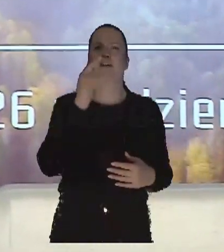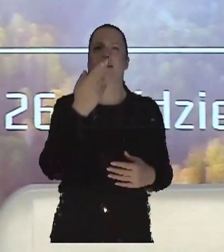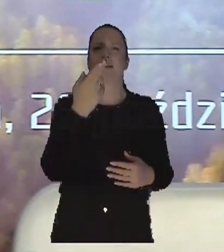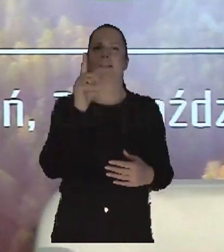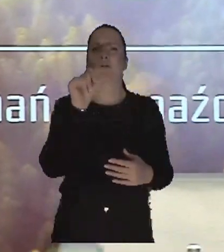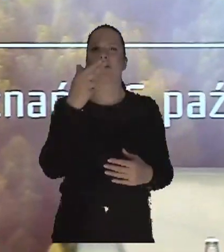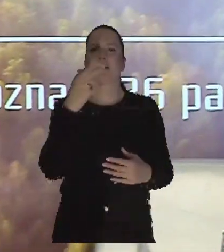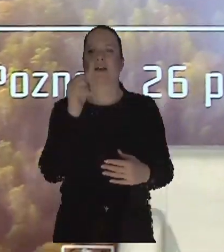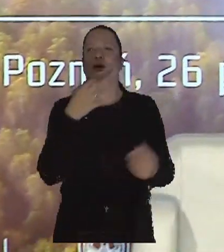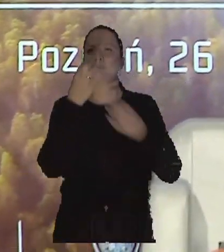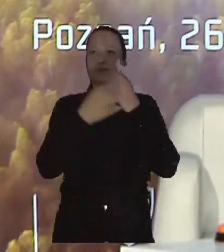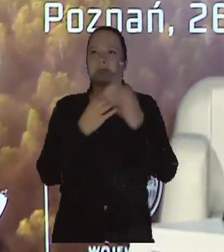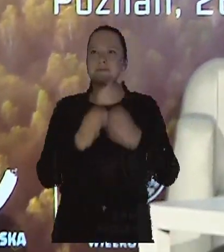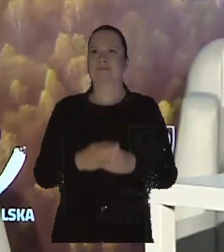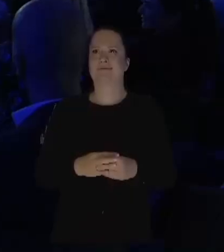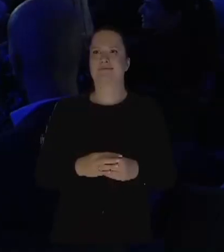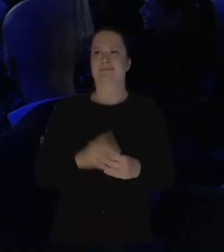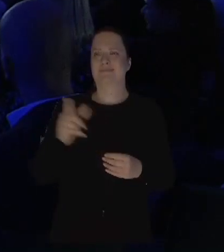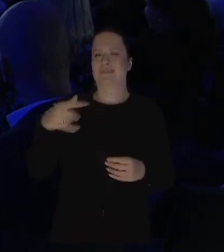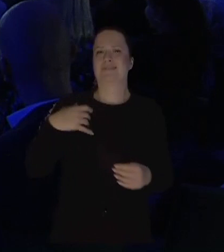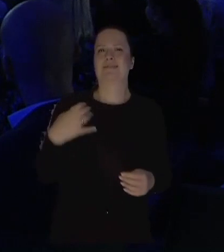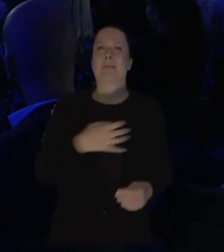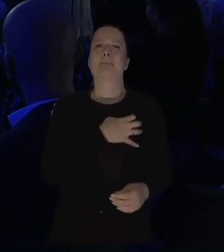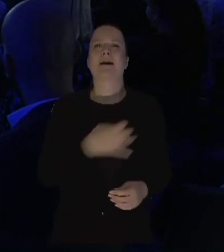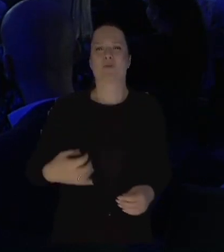pan marszałek.